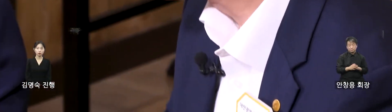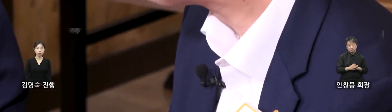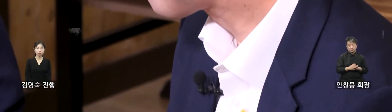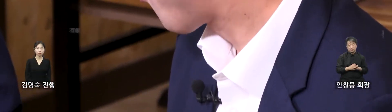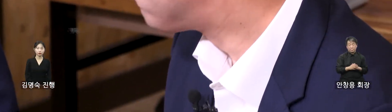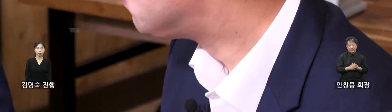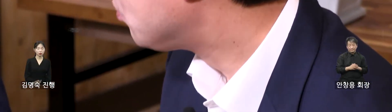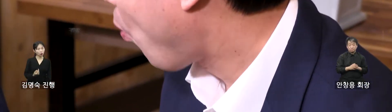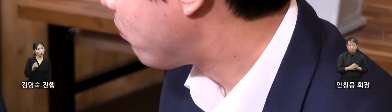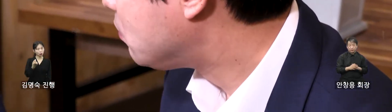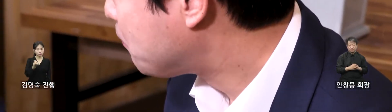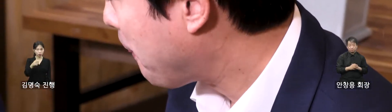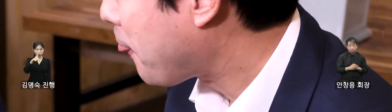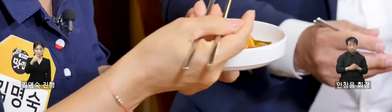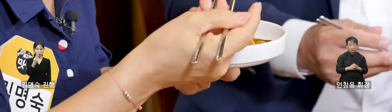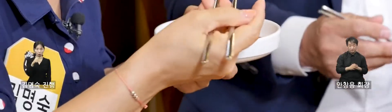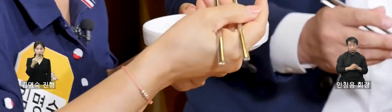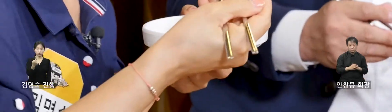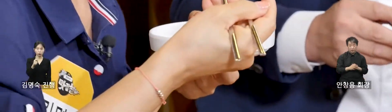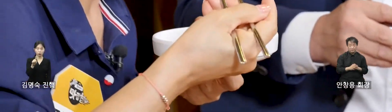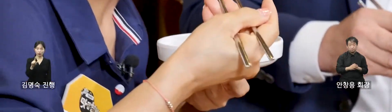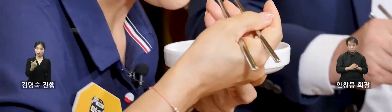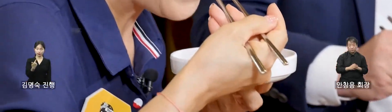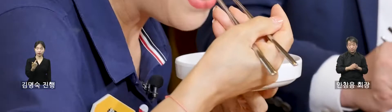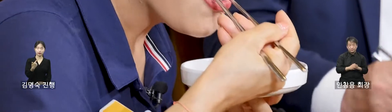좀 고소한 향이 나네요.